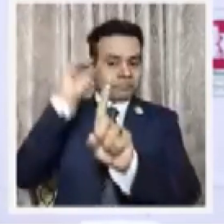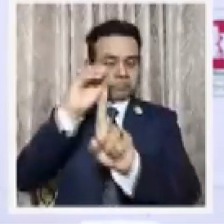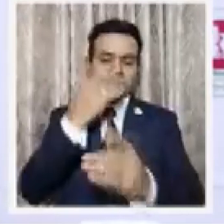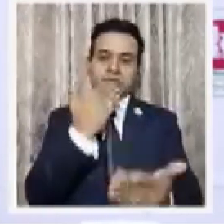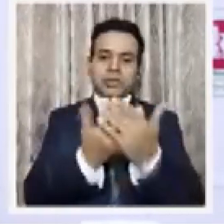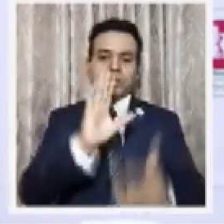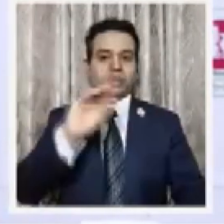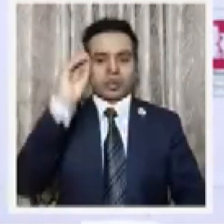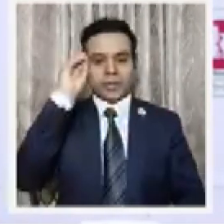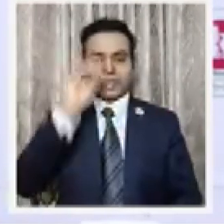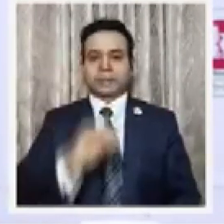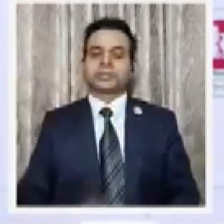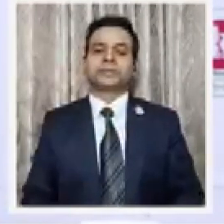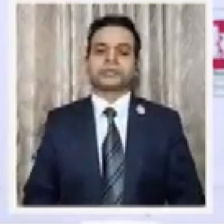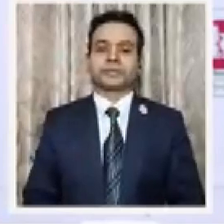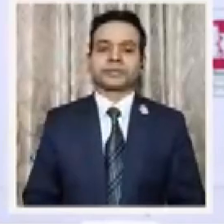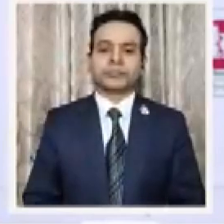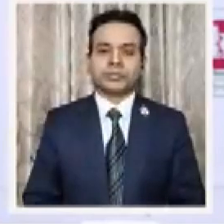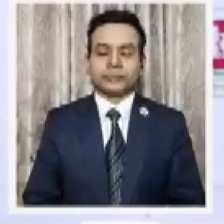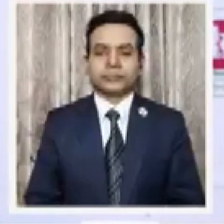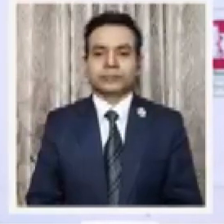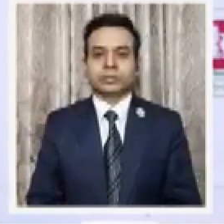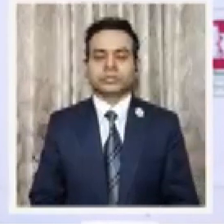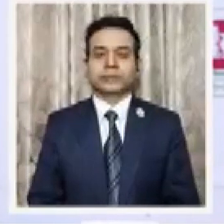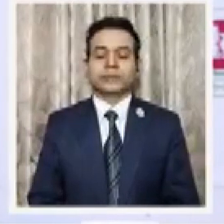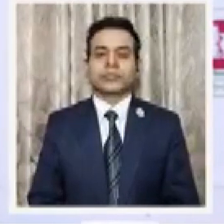জানাই টেলিহেলথ সেন্টারকে।